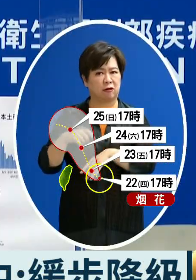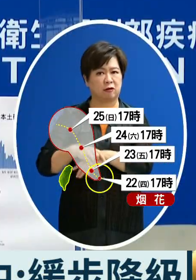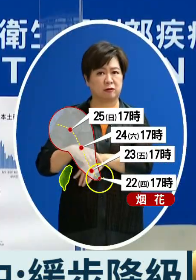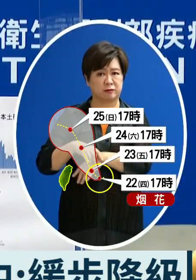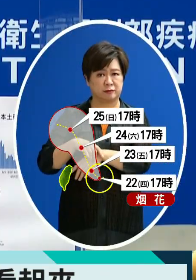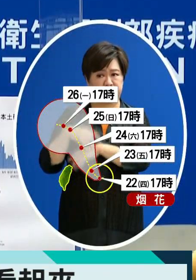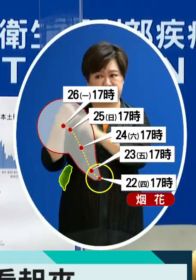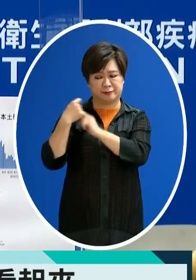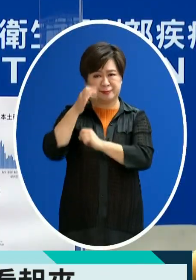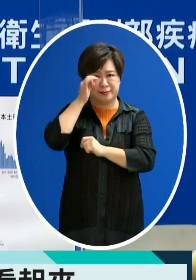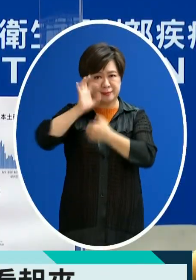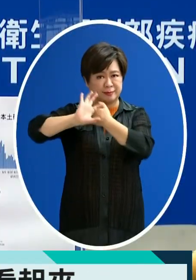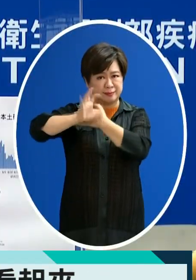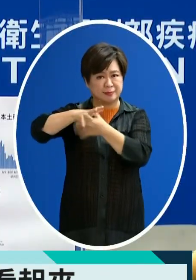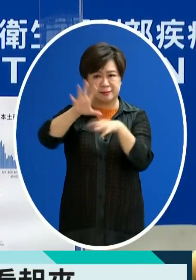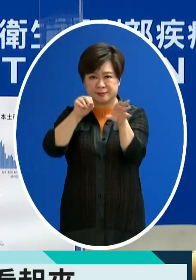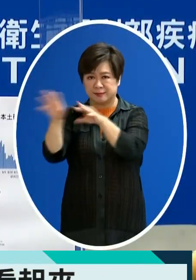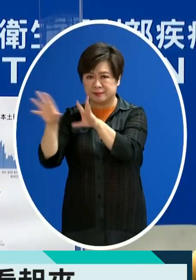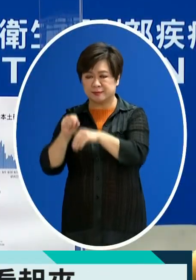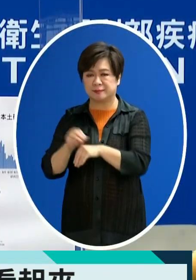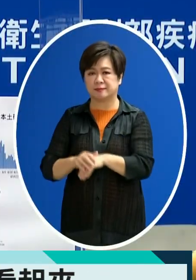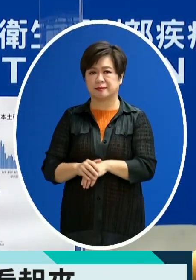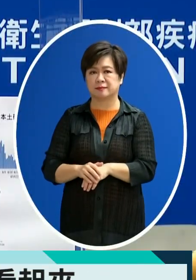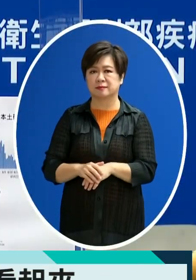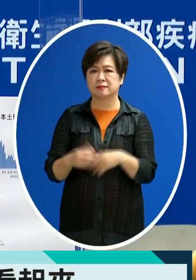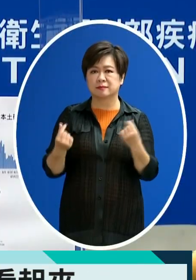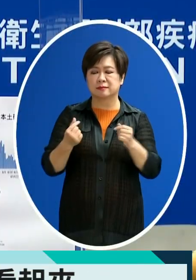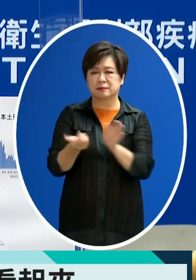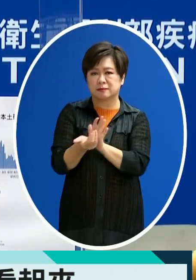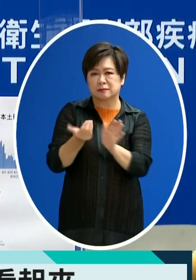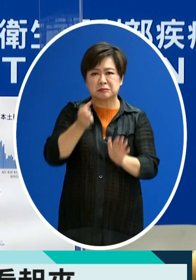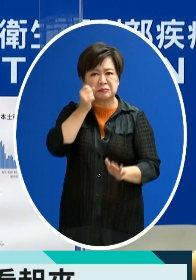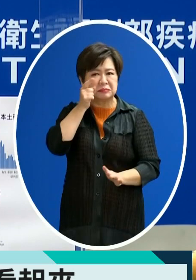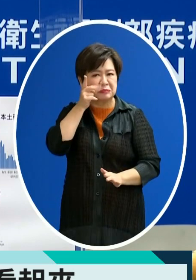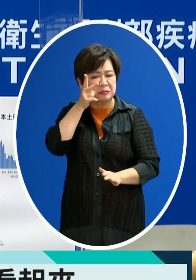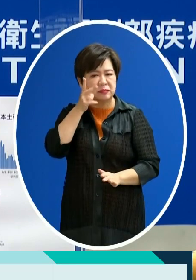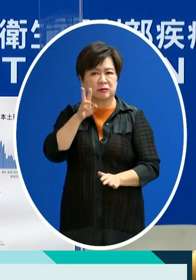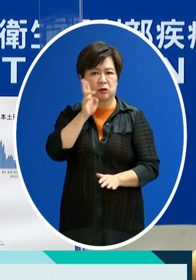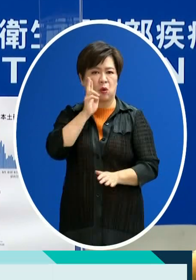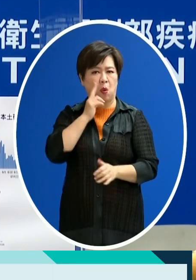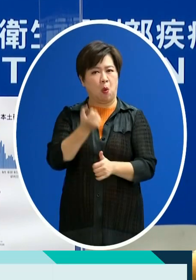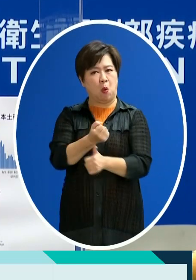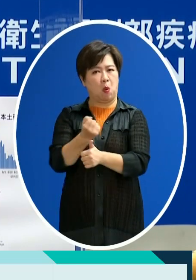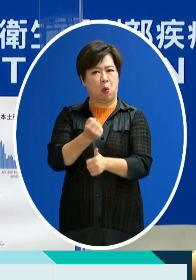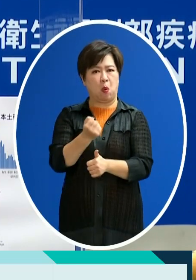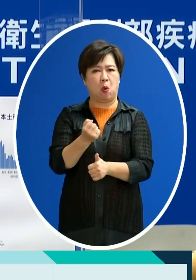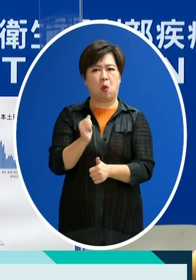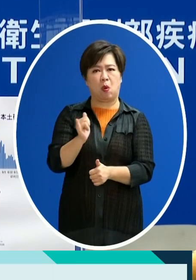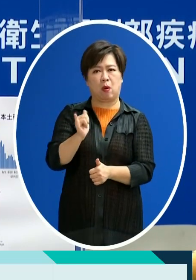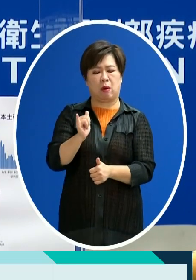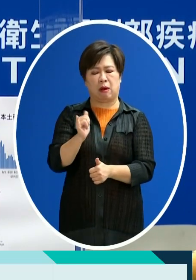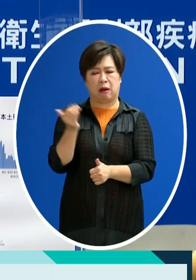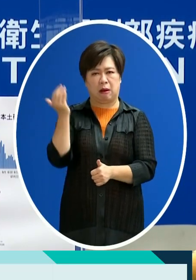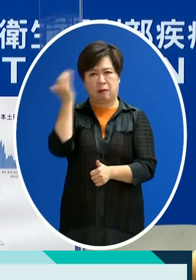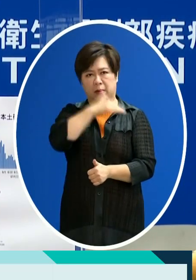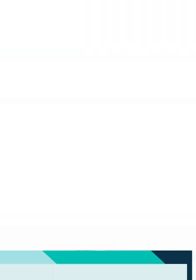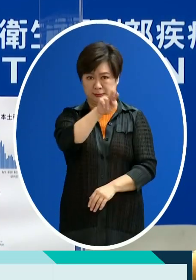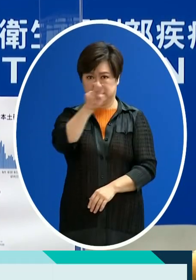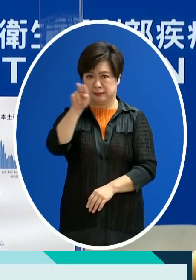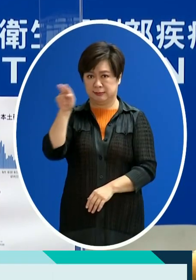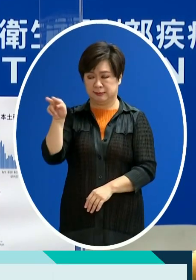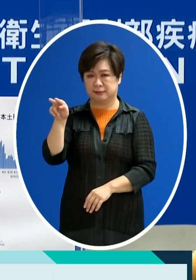国际的一些资料在前一两个月那时候看起来好像控制住的疫情，那现在都是在往